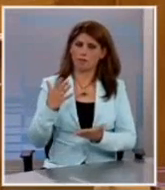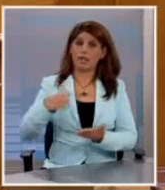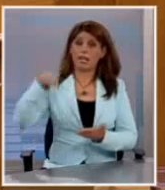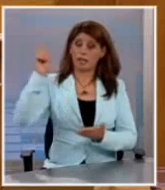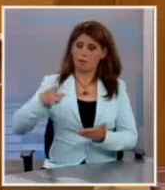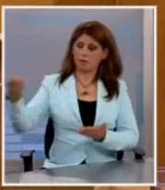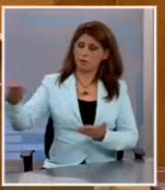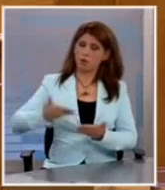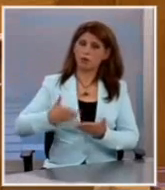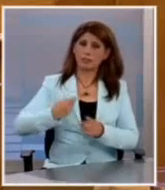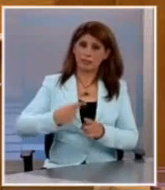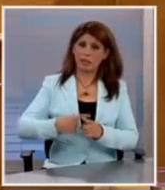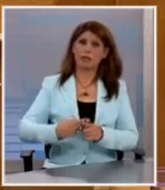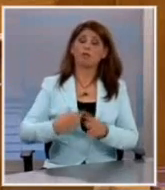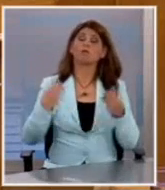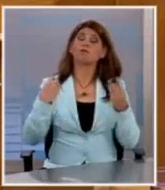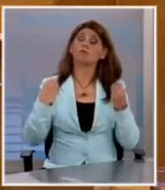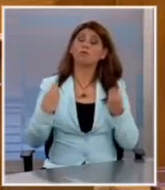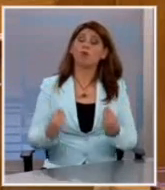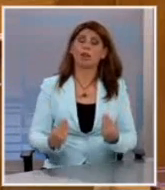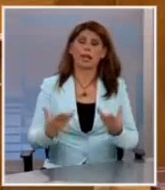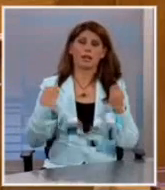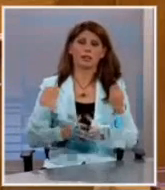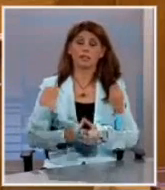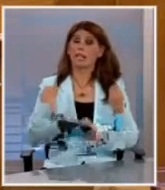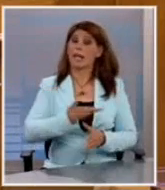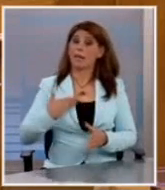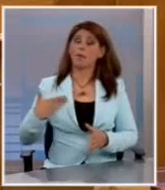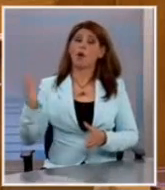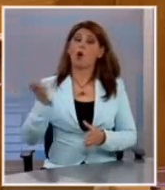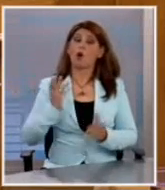που έρχονται για τον ελληνικό λαό είναι πολύ καλύτερες. Και εμείς όταν θα